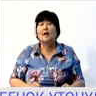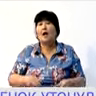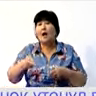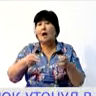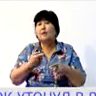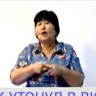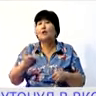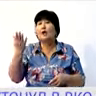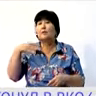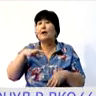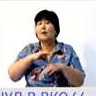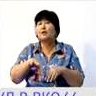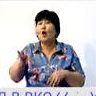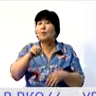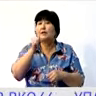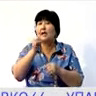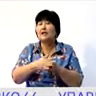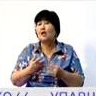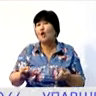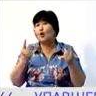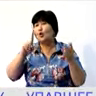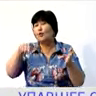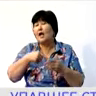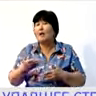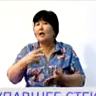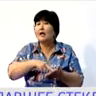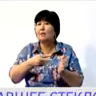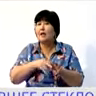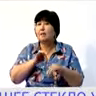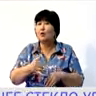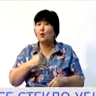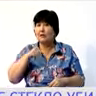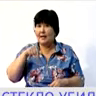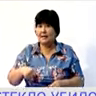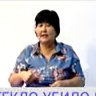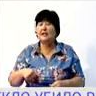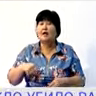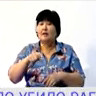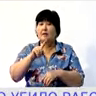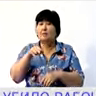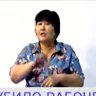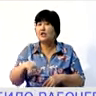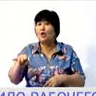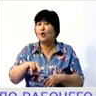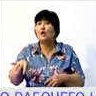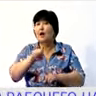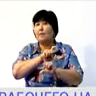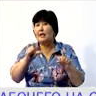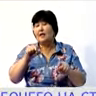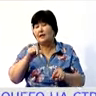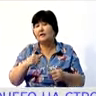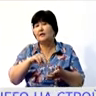Операции, которые раньше проводились в областных центрах или в крупных городах, мы планируем проводить у себя здесь, в межрайонной больнице. Так, на этот год